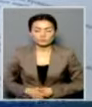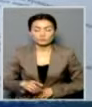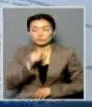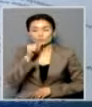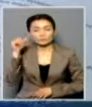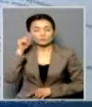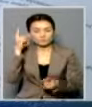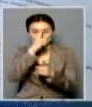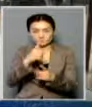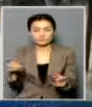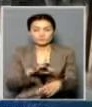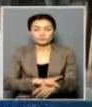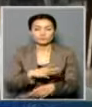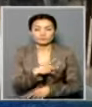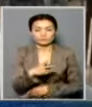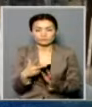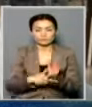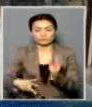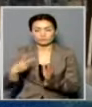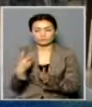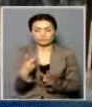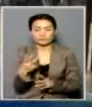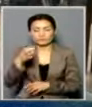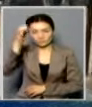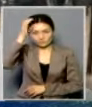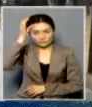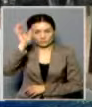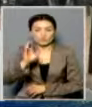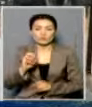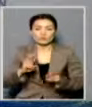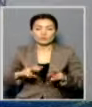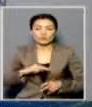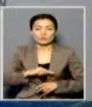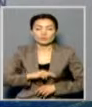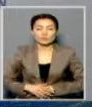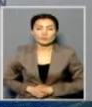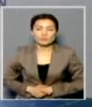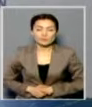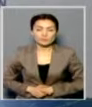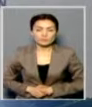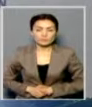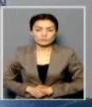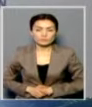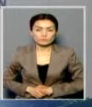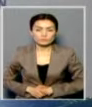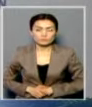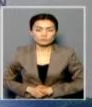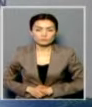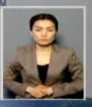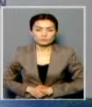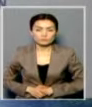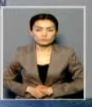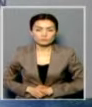году мониторингом были охвачены 82 образовательных объектов блин гяру и ума над мимикой так